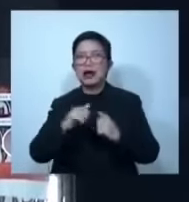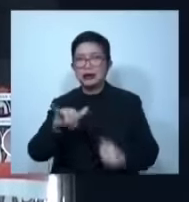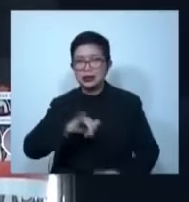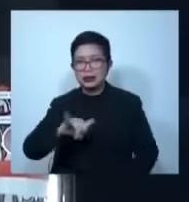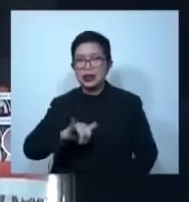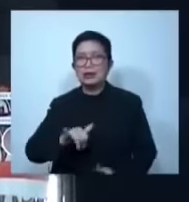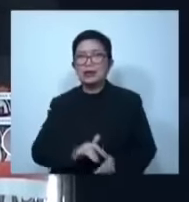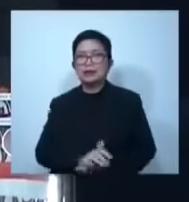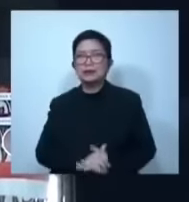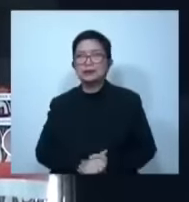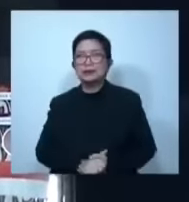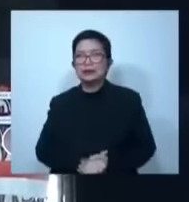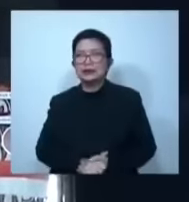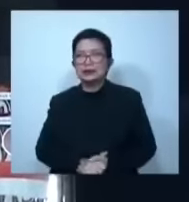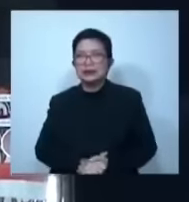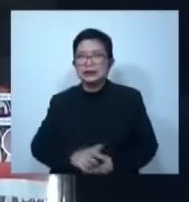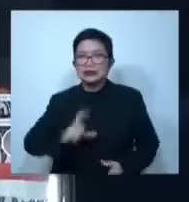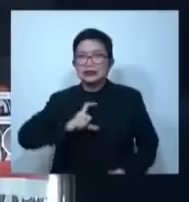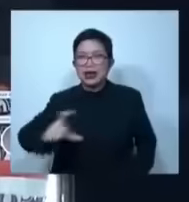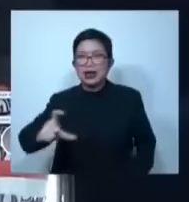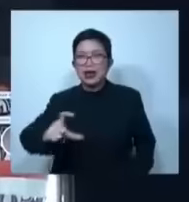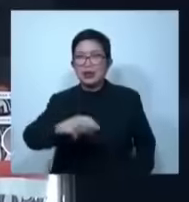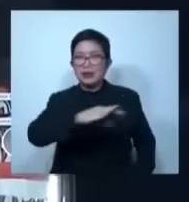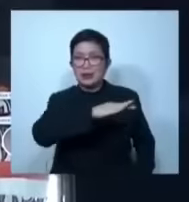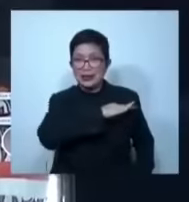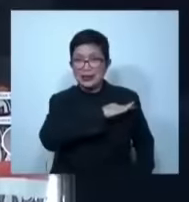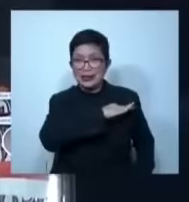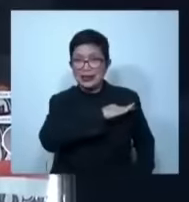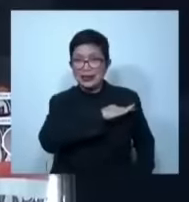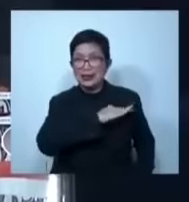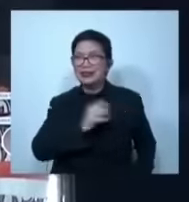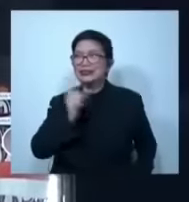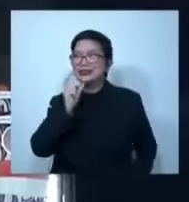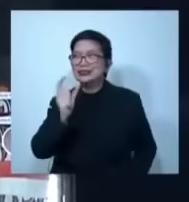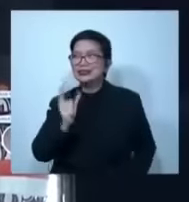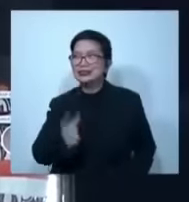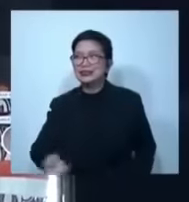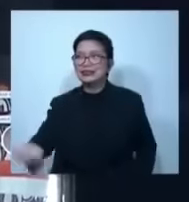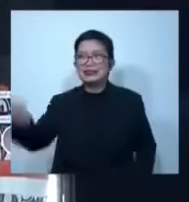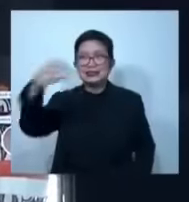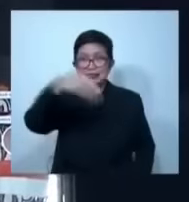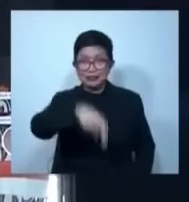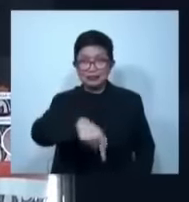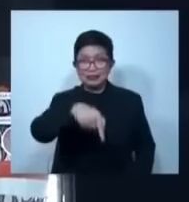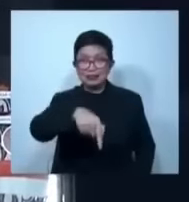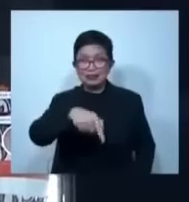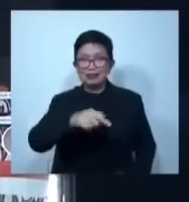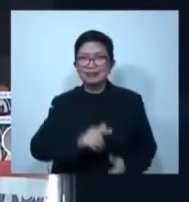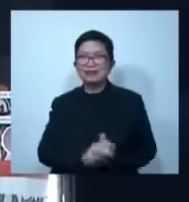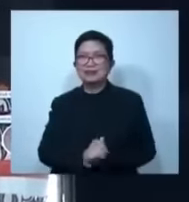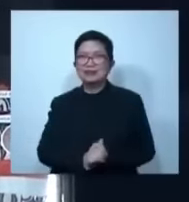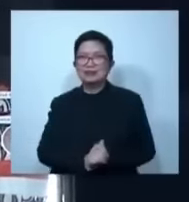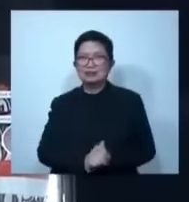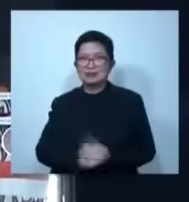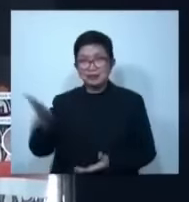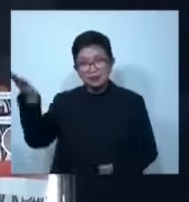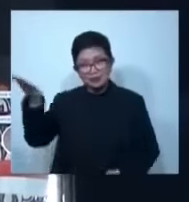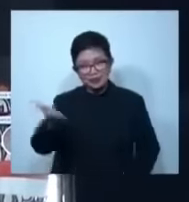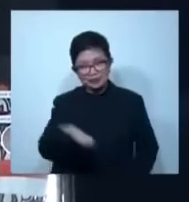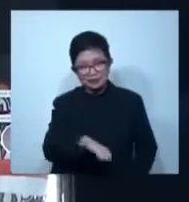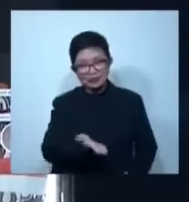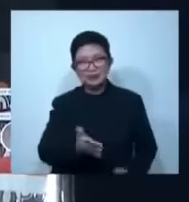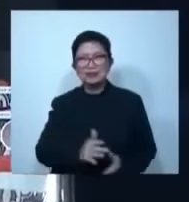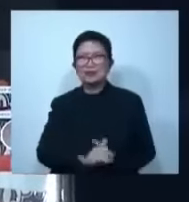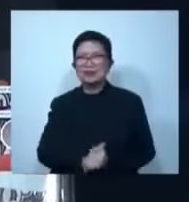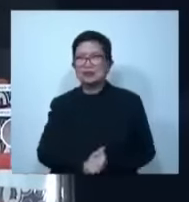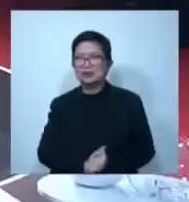kami persilakan kepada calon presiden untuk kembali menuju ke panggung utama. Kami persilakan kepada bapak-bapak